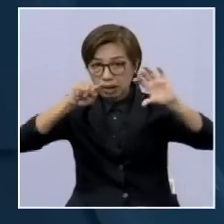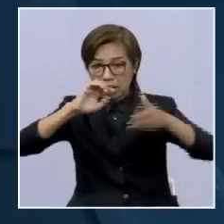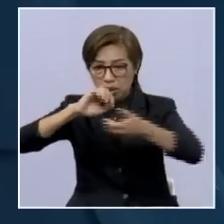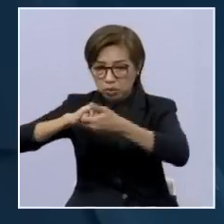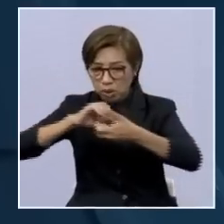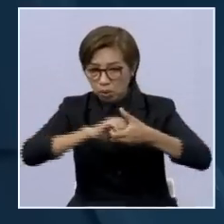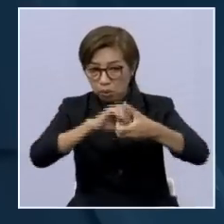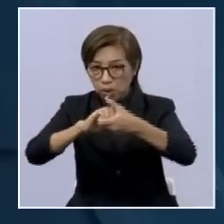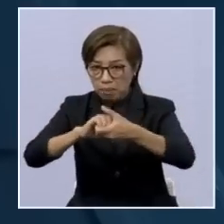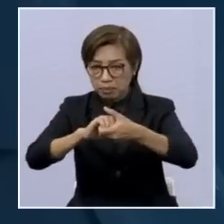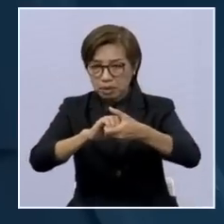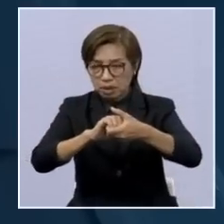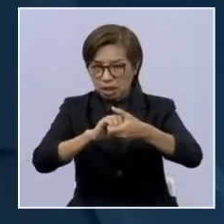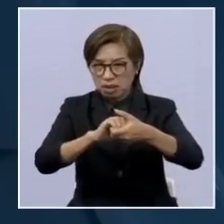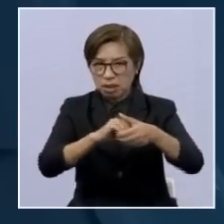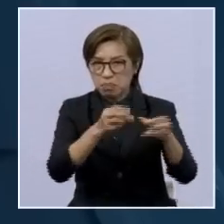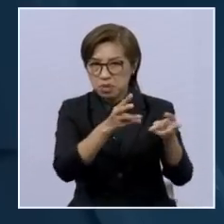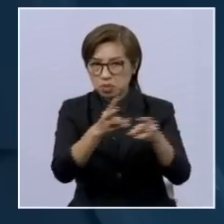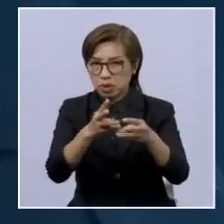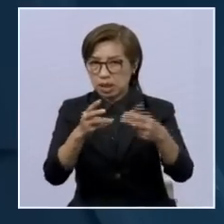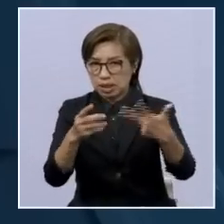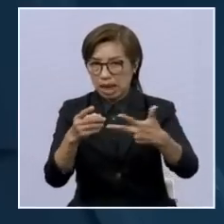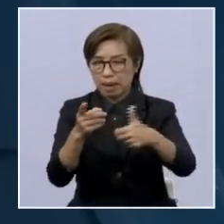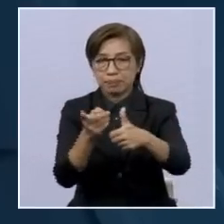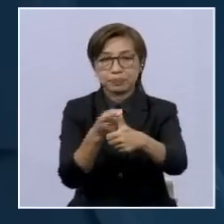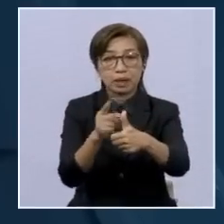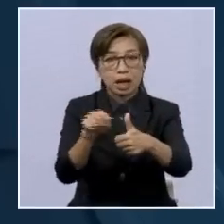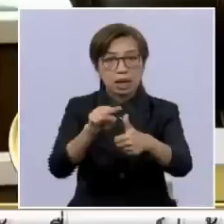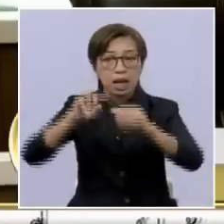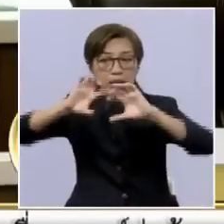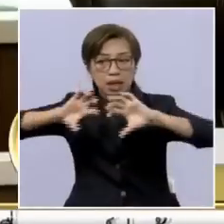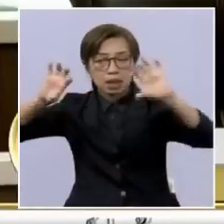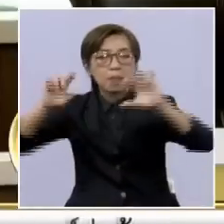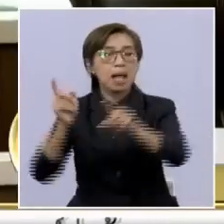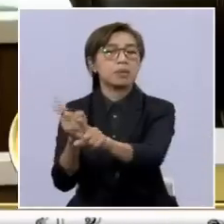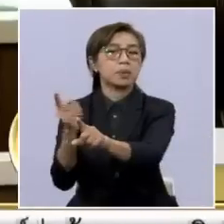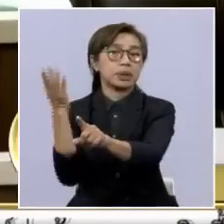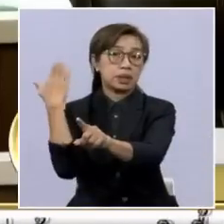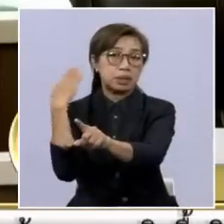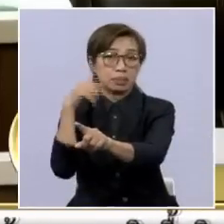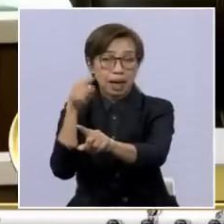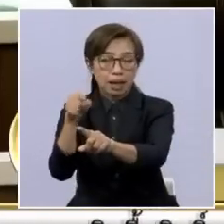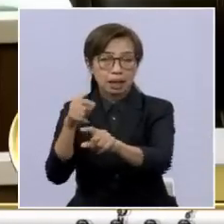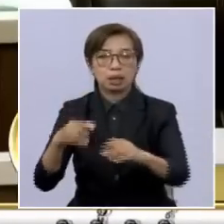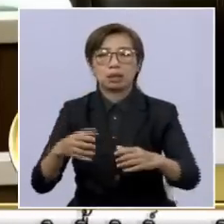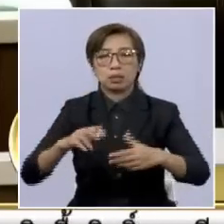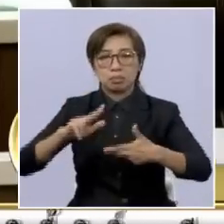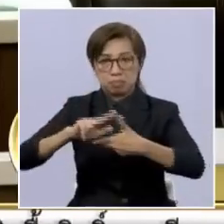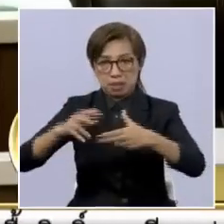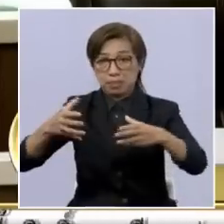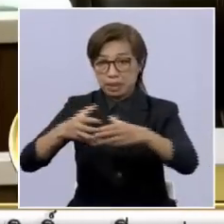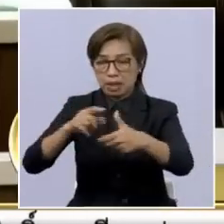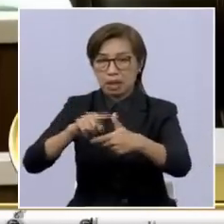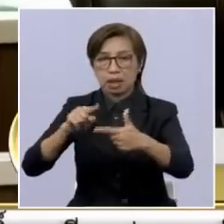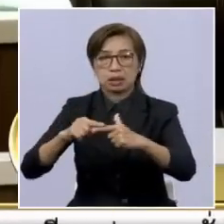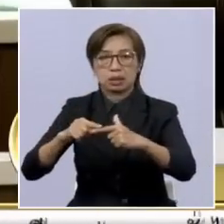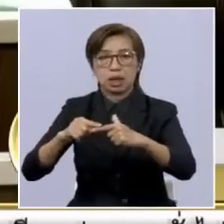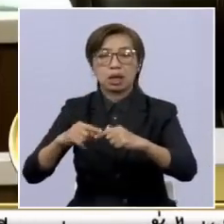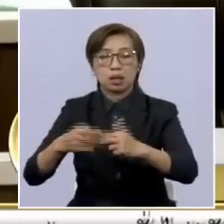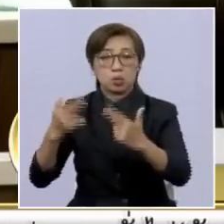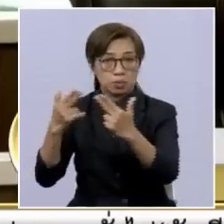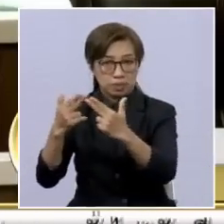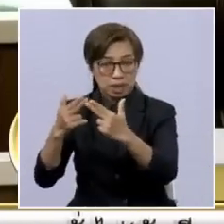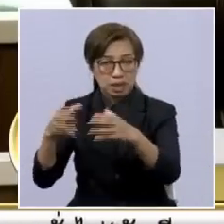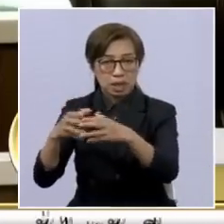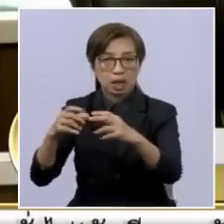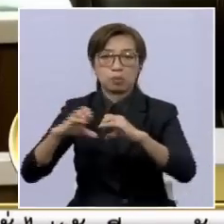จะมี3สูตร2ขั้วสูตรแรกก็คือขั้วรัฐบาลเดิมประกอบไปด้วยพรรคพลังประชารัฐพรรครวมไทยสร้างชาติ